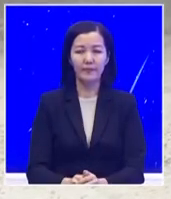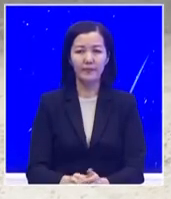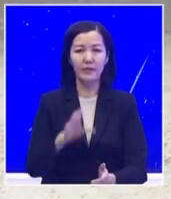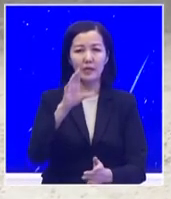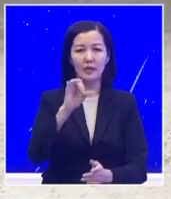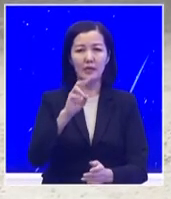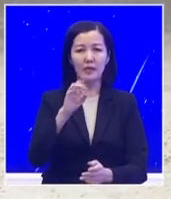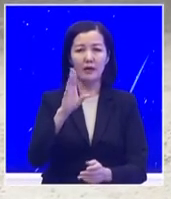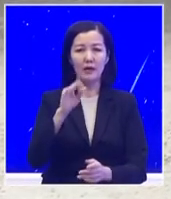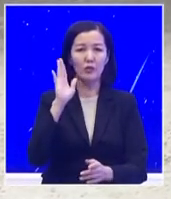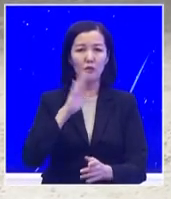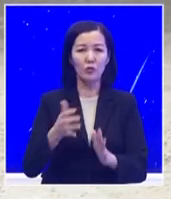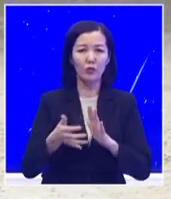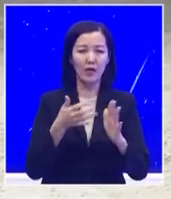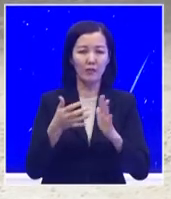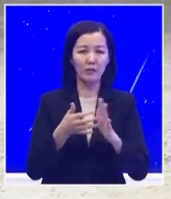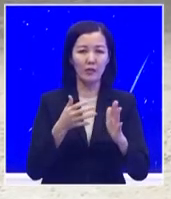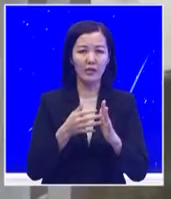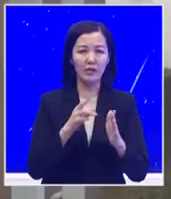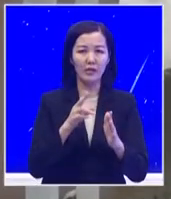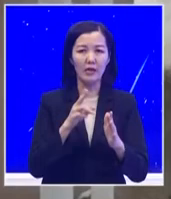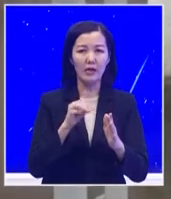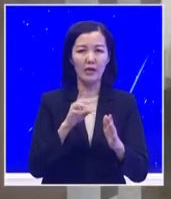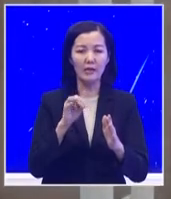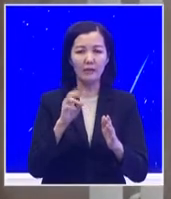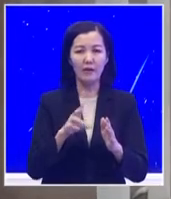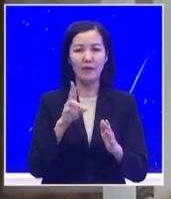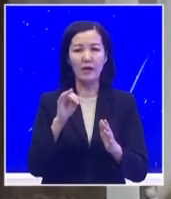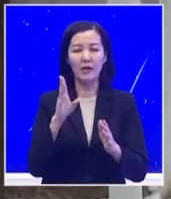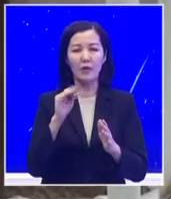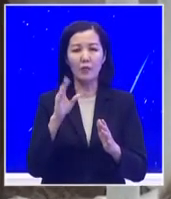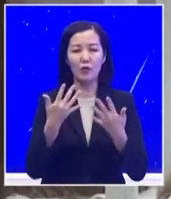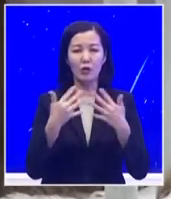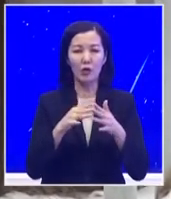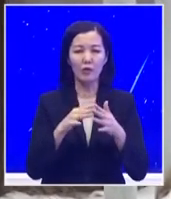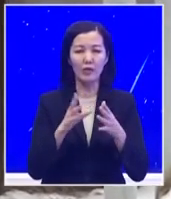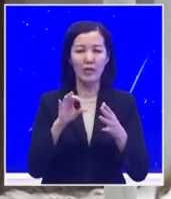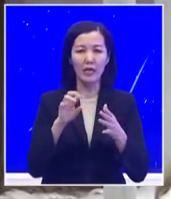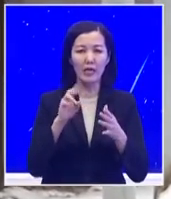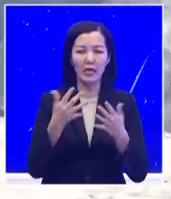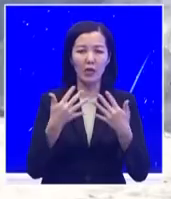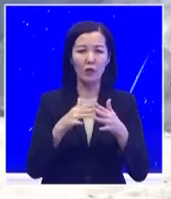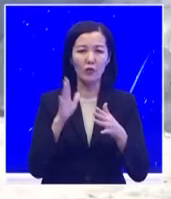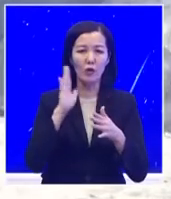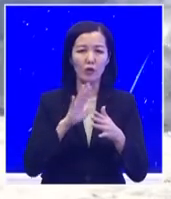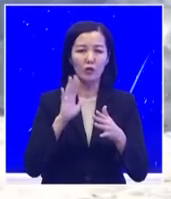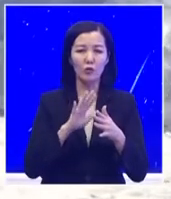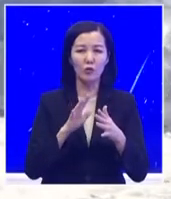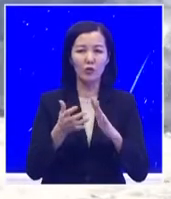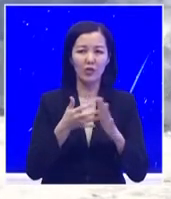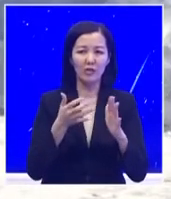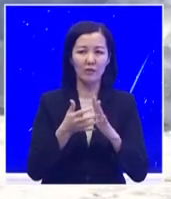Сархан ауданында су тапшы. Әсіресе Кәкімжан Қазыбаев пен Қарабөгет ауылдық округіндегі еркін ауылындағылар ауыз суға жарымай